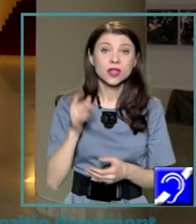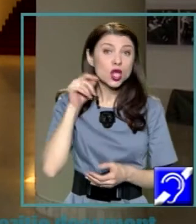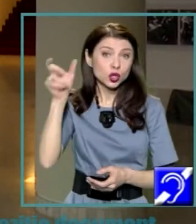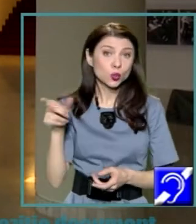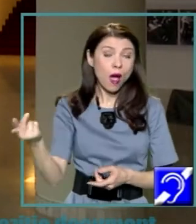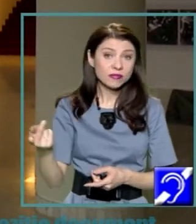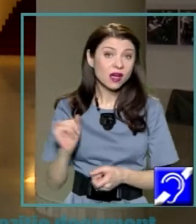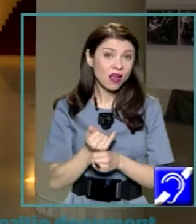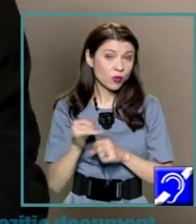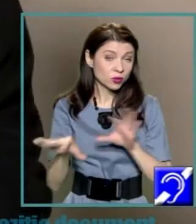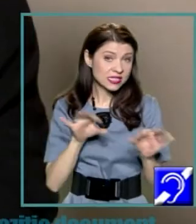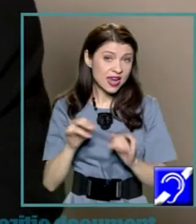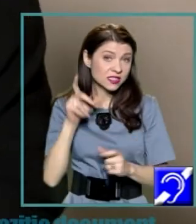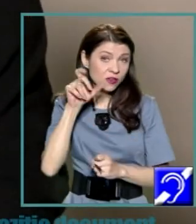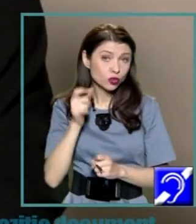știut să